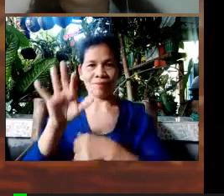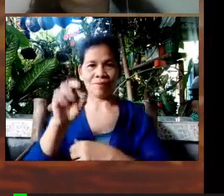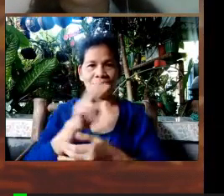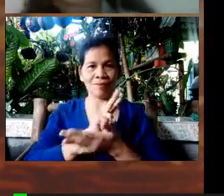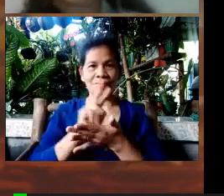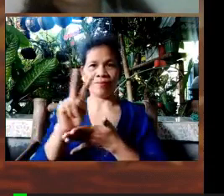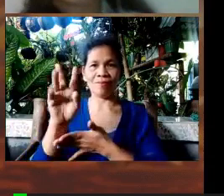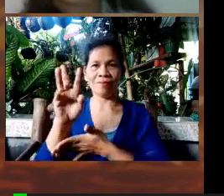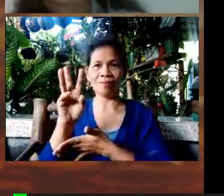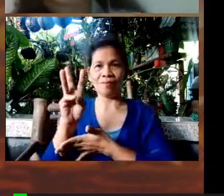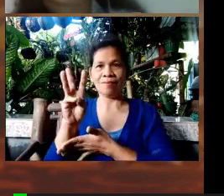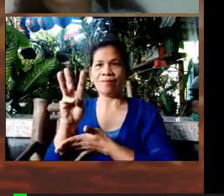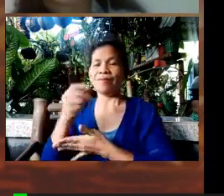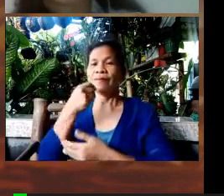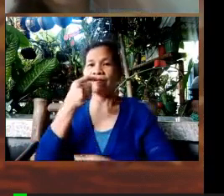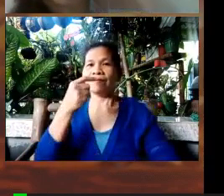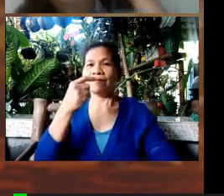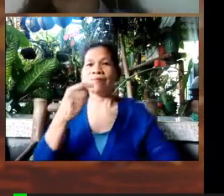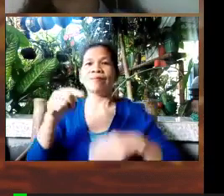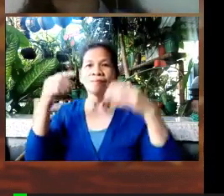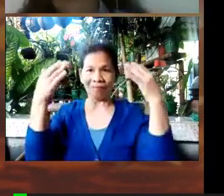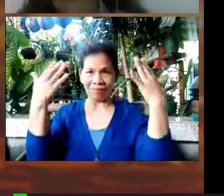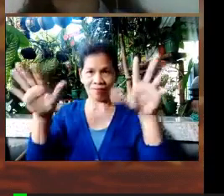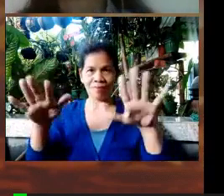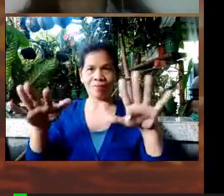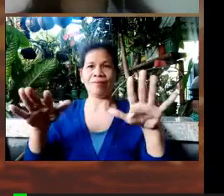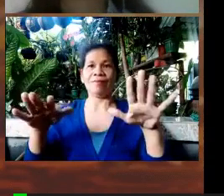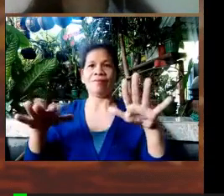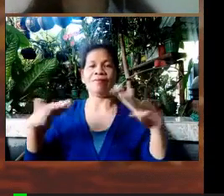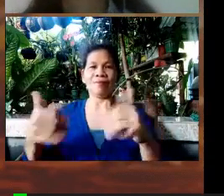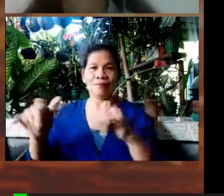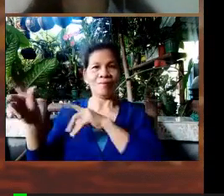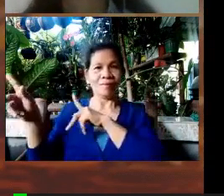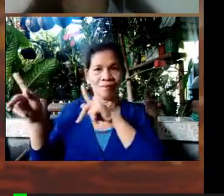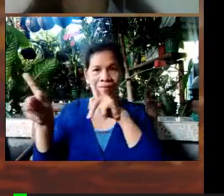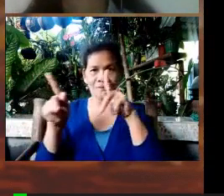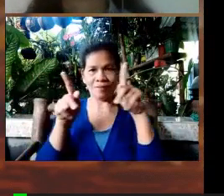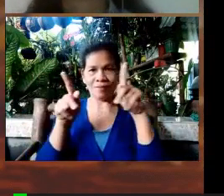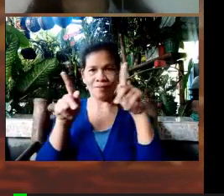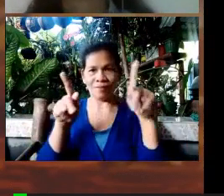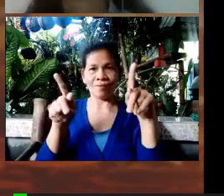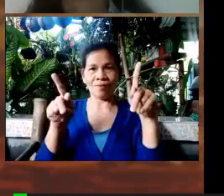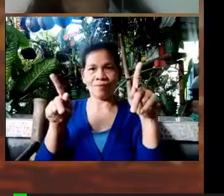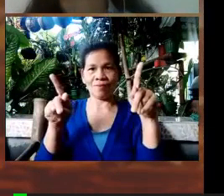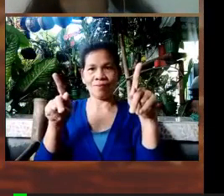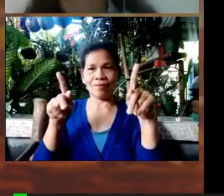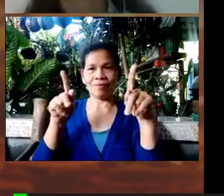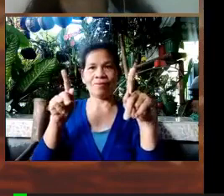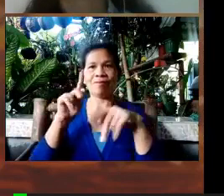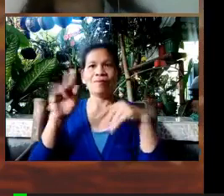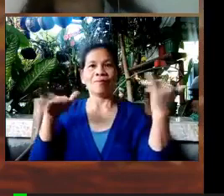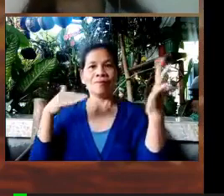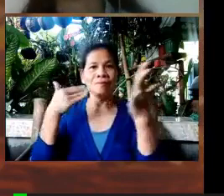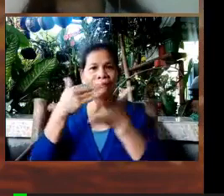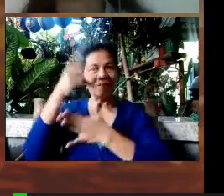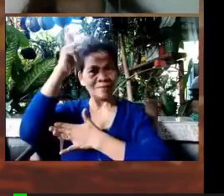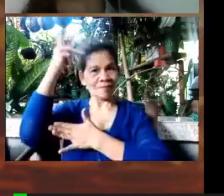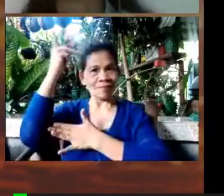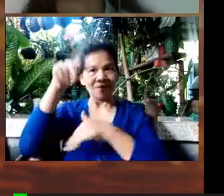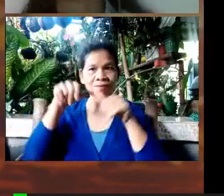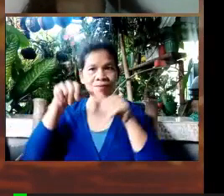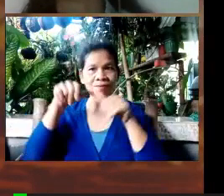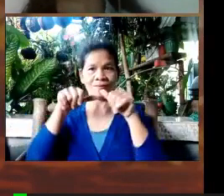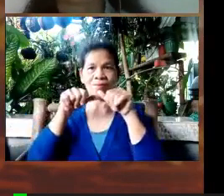verse 6. Sabi po dito, pagkatapos magawa ang ganitong pagkahanda, ay patuloy na po mapasok sa